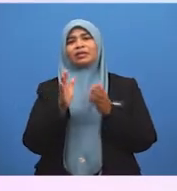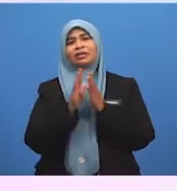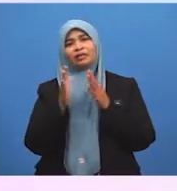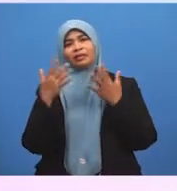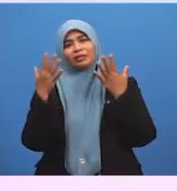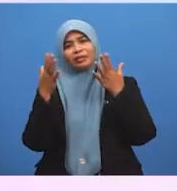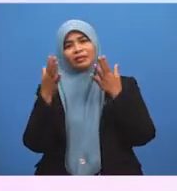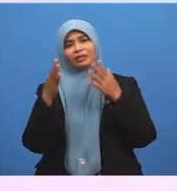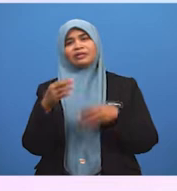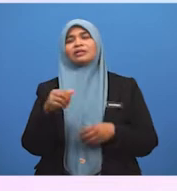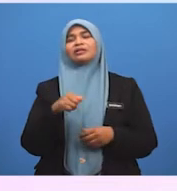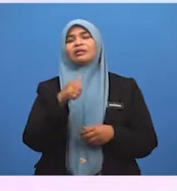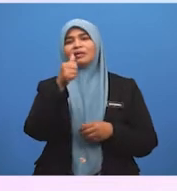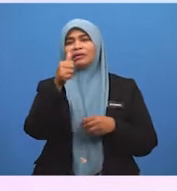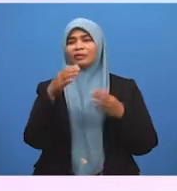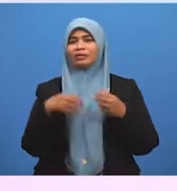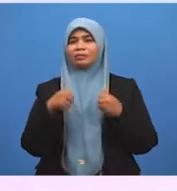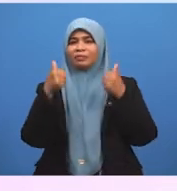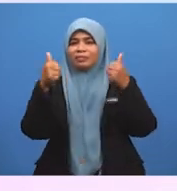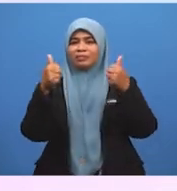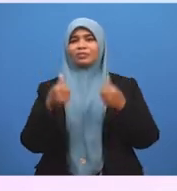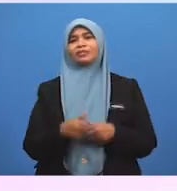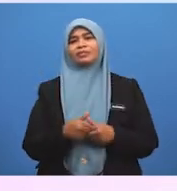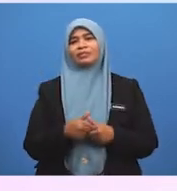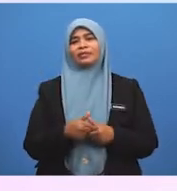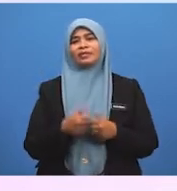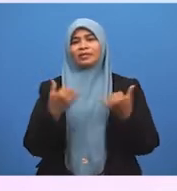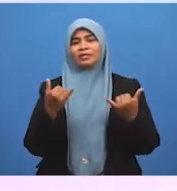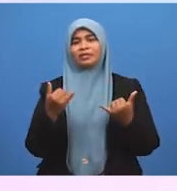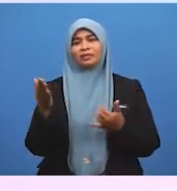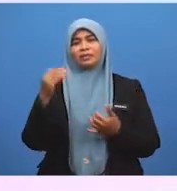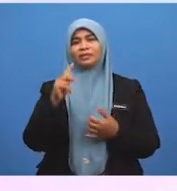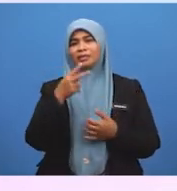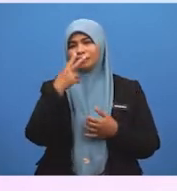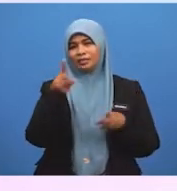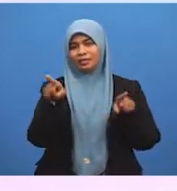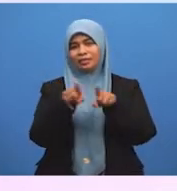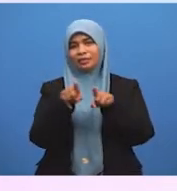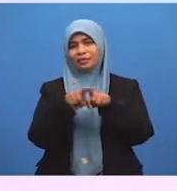untuk diri kamu. Anda hebat! Sekarang, mari